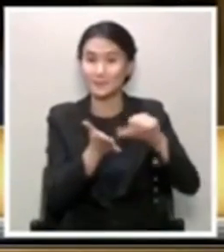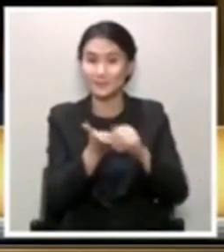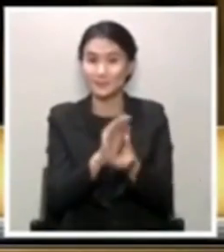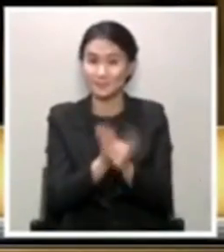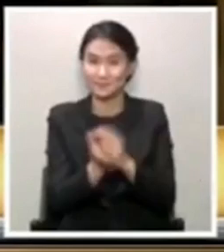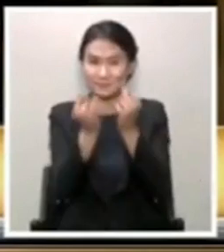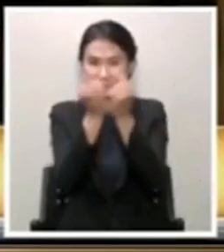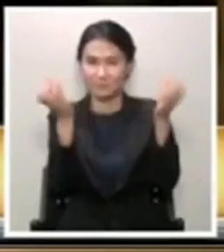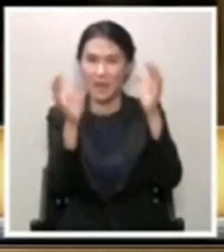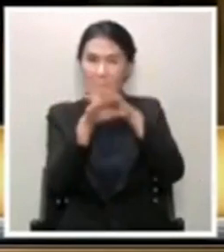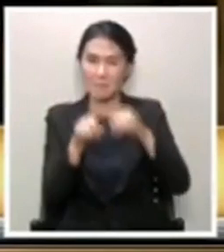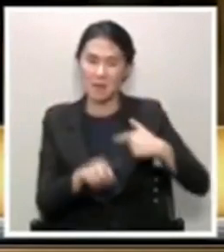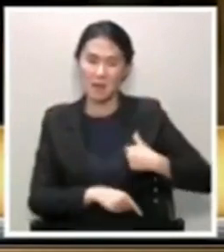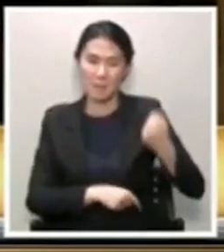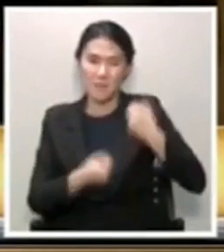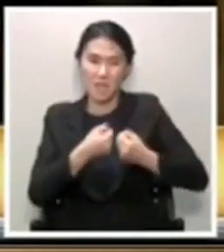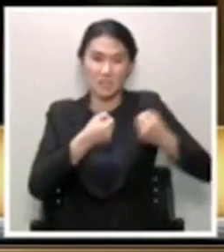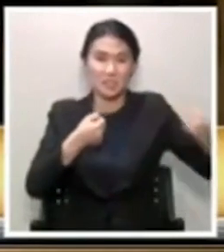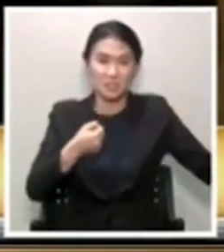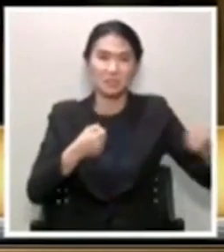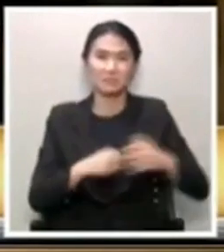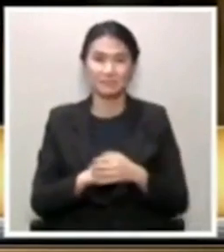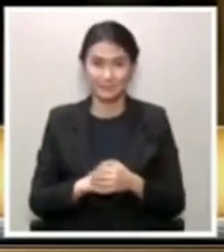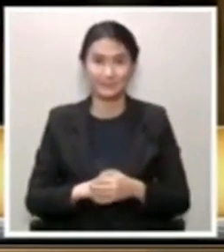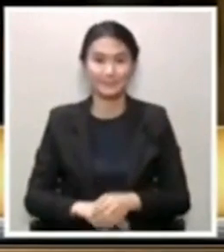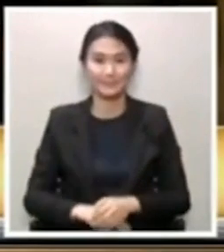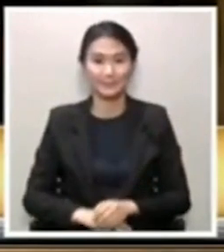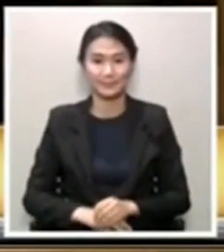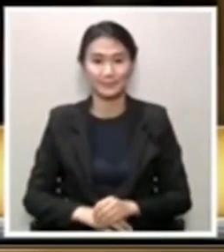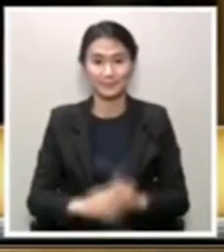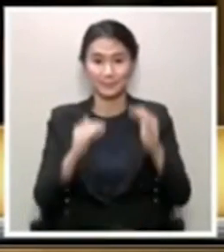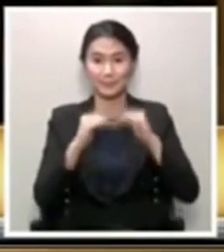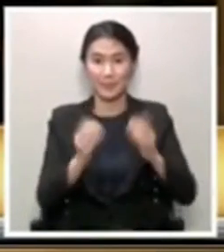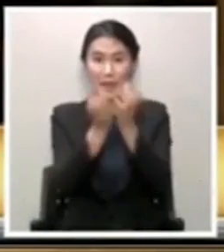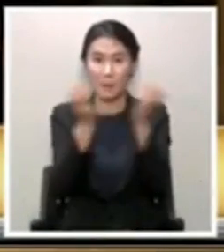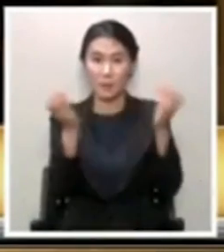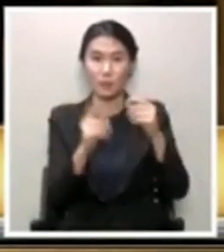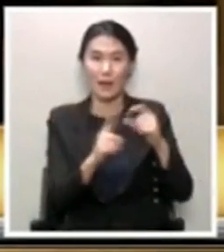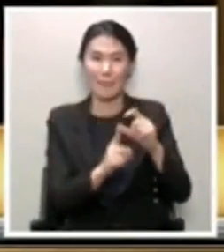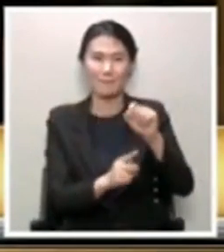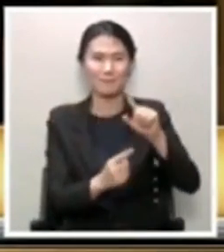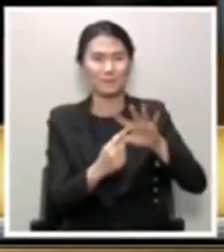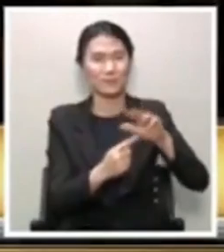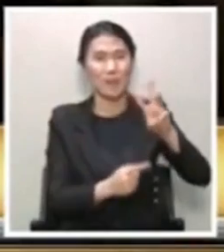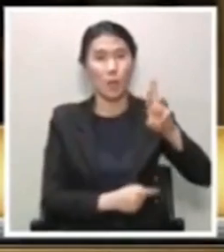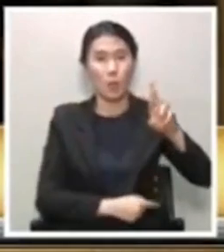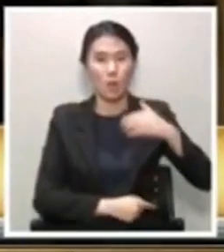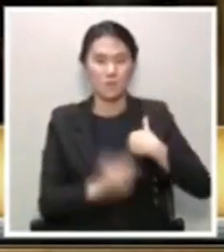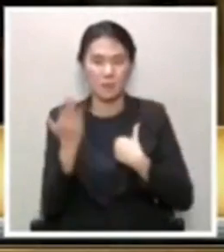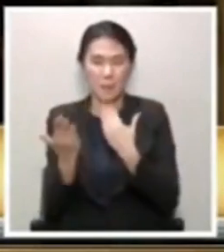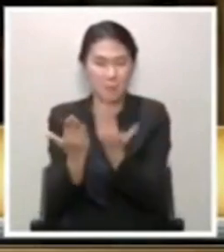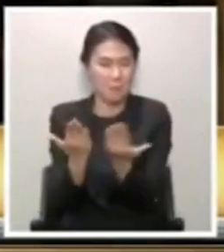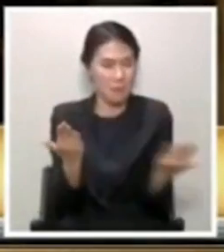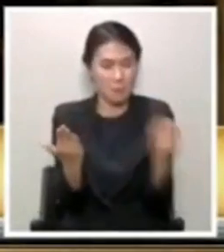ไปเรื่อยๆเพื่อขยายอำนาจตัวเองออกไปต่อเวลาอำนาจตัวเองออกไปส่วนรัฐธรรมนูญถาวรครับท่านประธานแต่ละฉบับจะเขียนเอาไว้หมดครับ